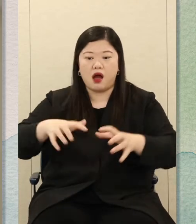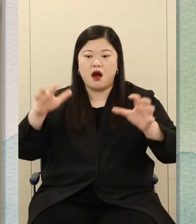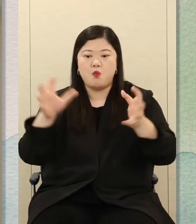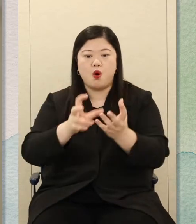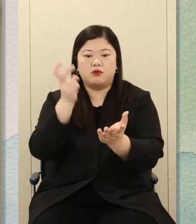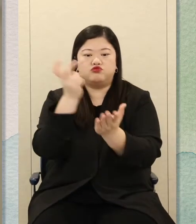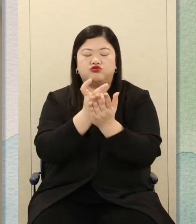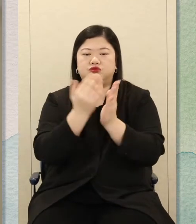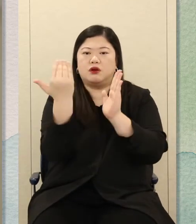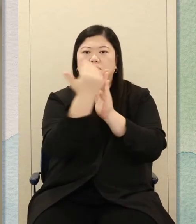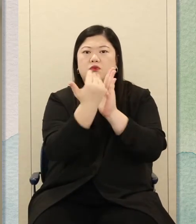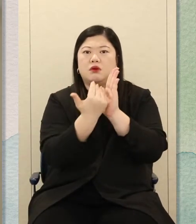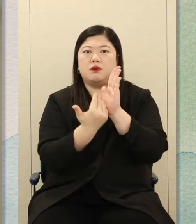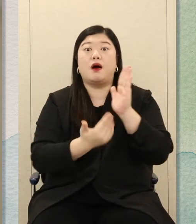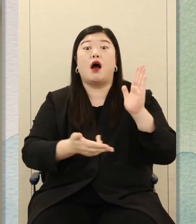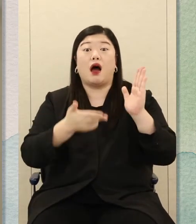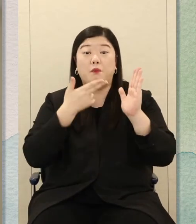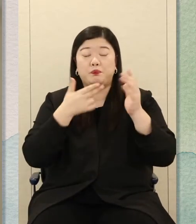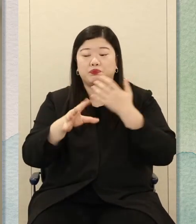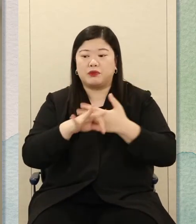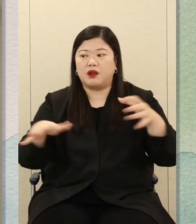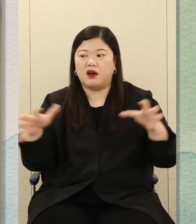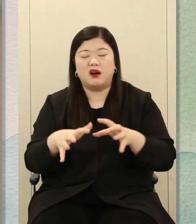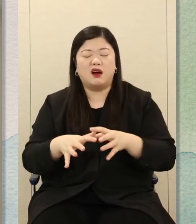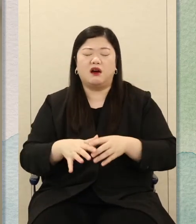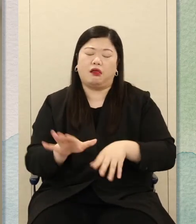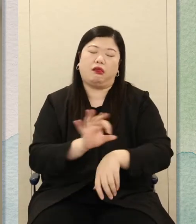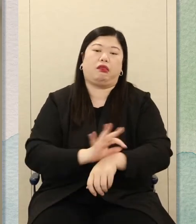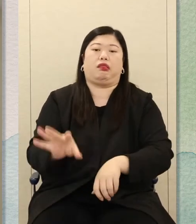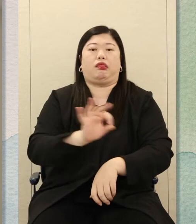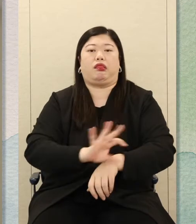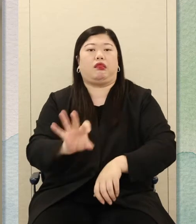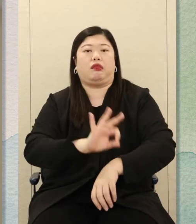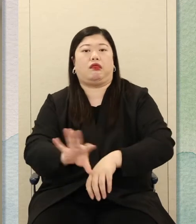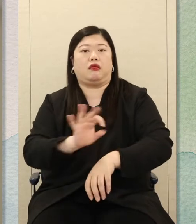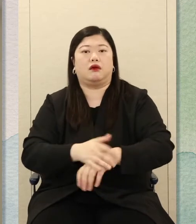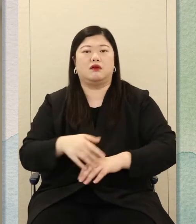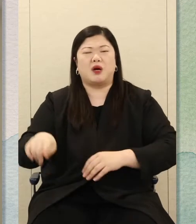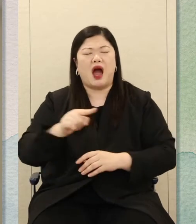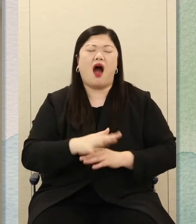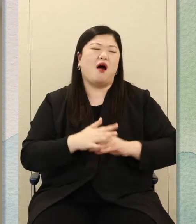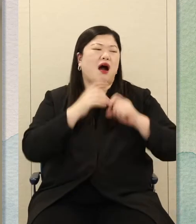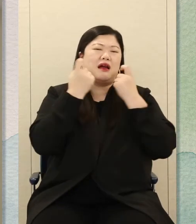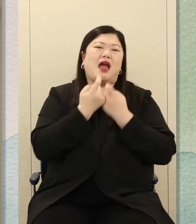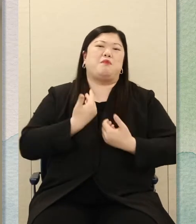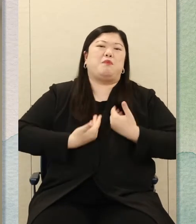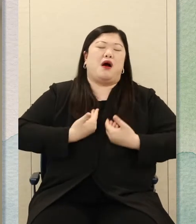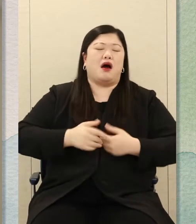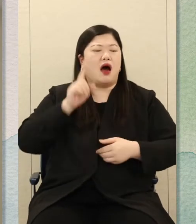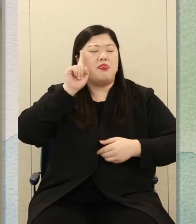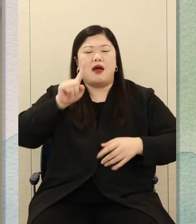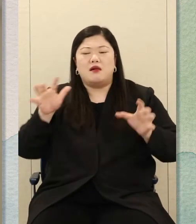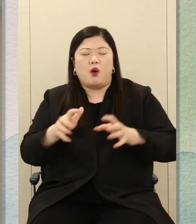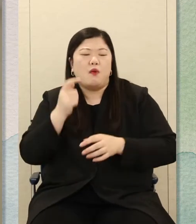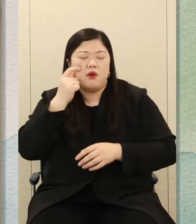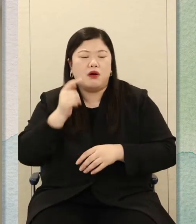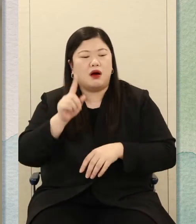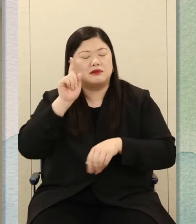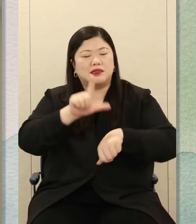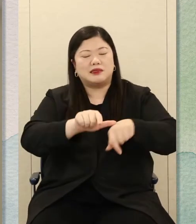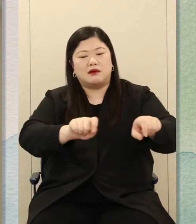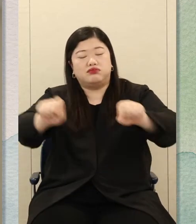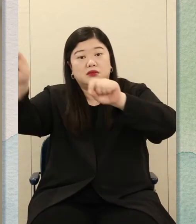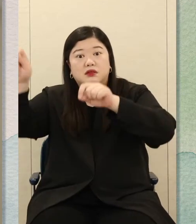규칙이 없으면 어떻게 되냐면 이 구성원들의 사연에 따라서 움직여요. 내일은 바쁜 일 있네 그래가지고 그러면